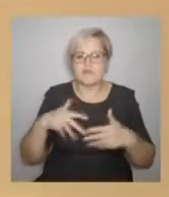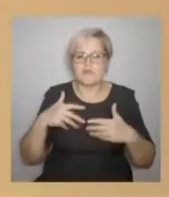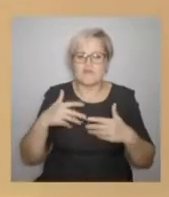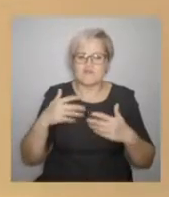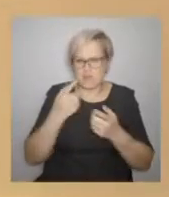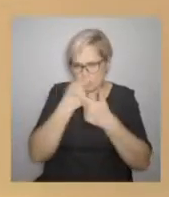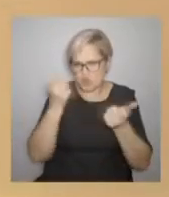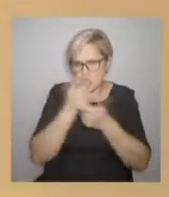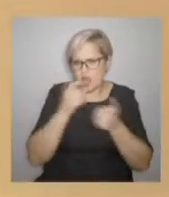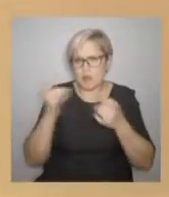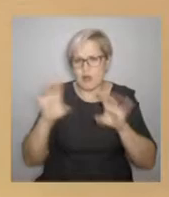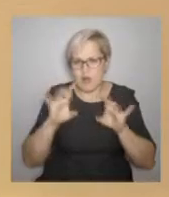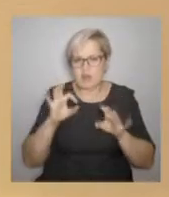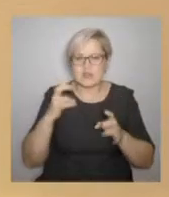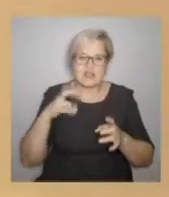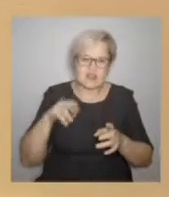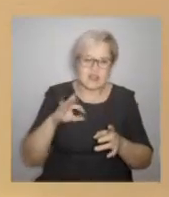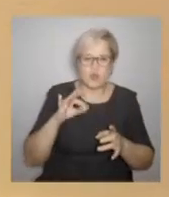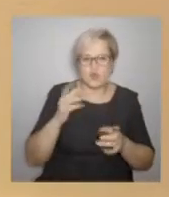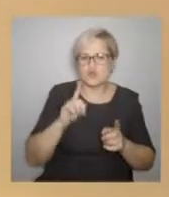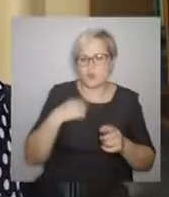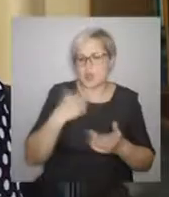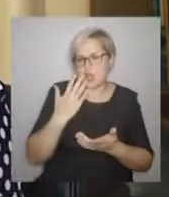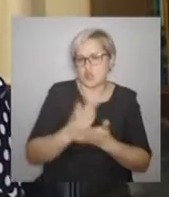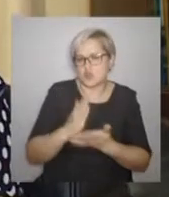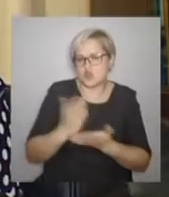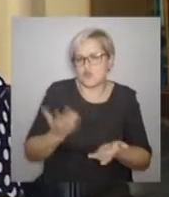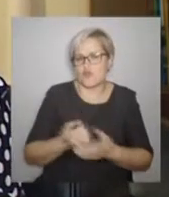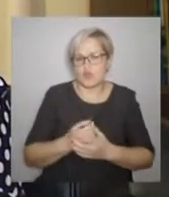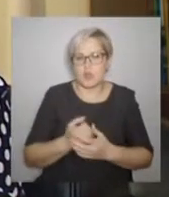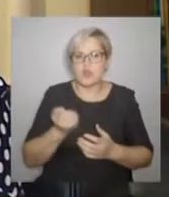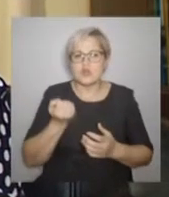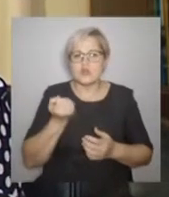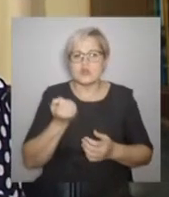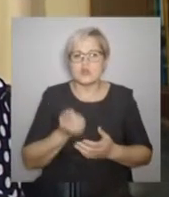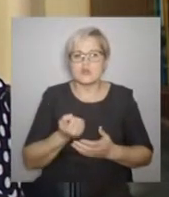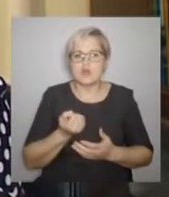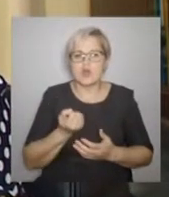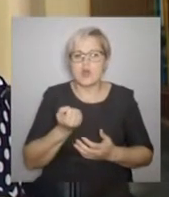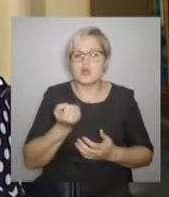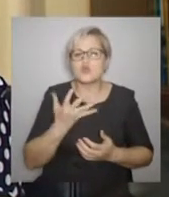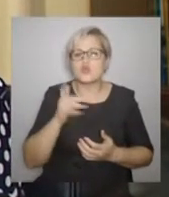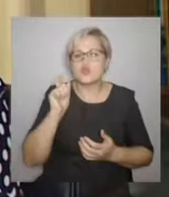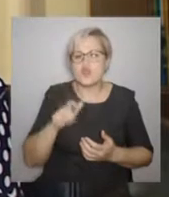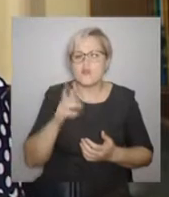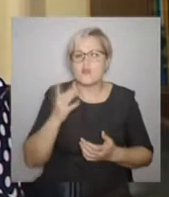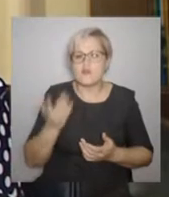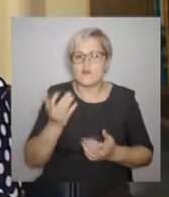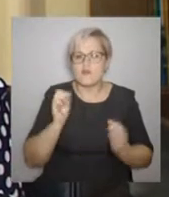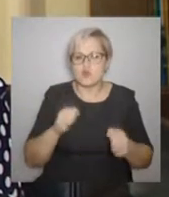специалисту, и таким вот образом двигается происходит по кругу, да? Работа. Да, двигается по кругу. И в течение